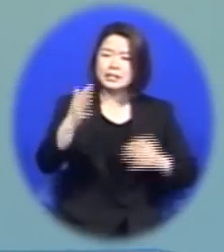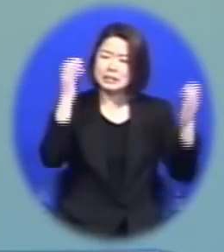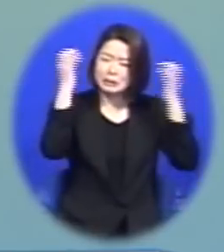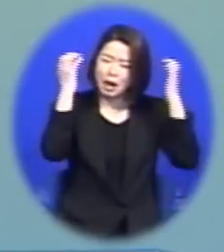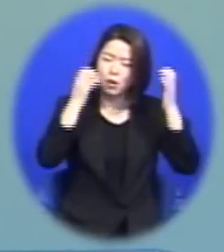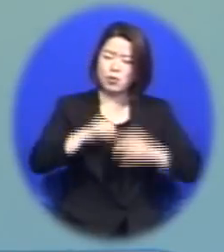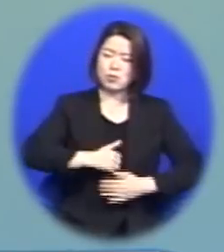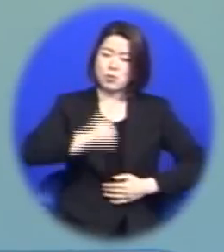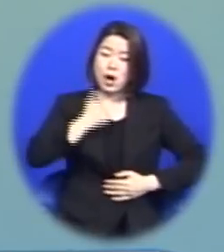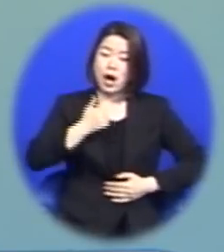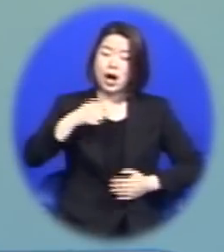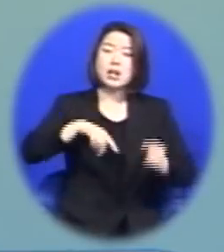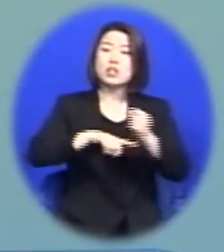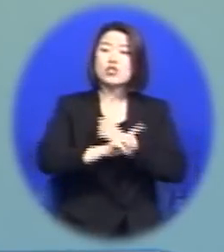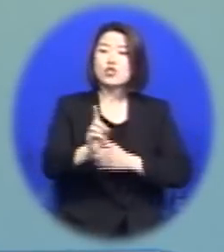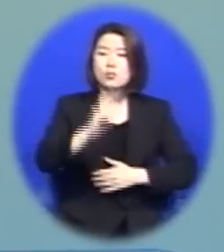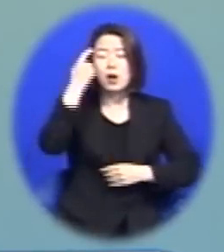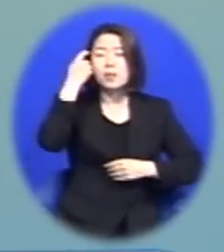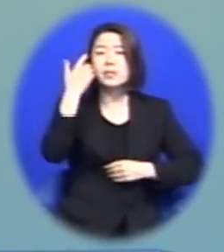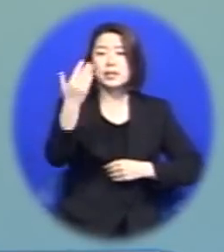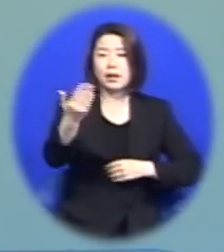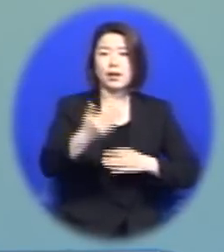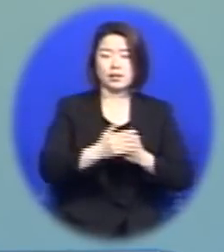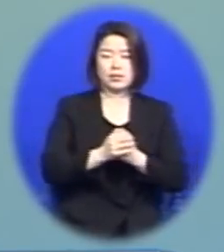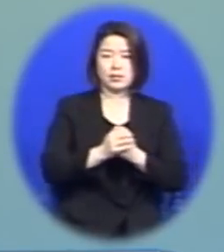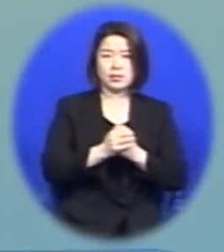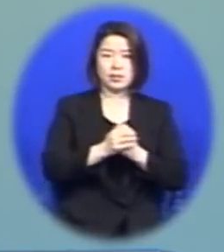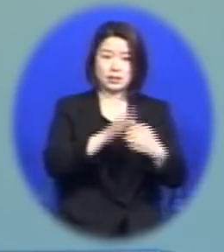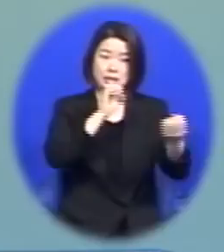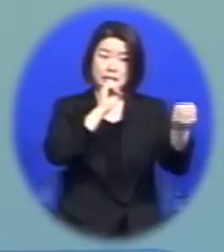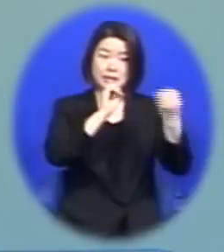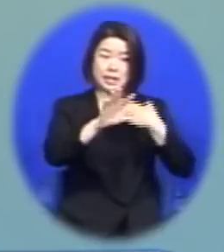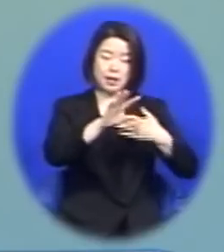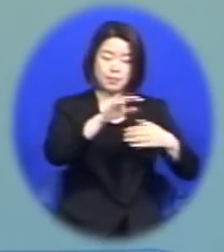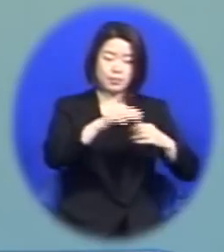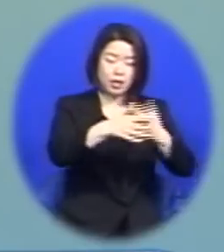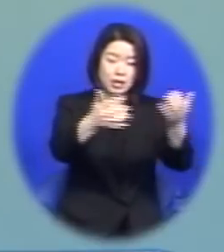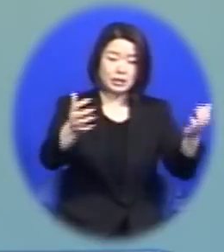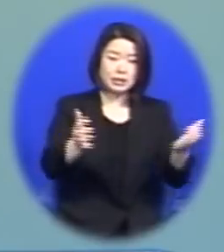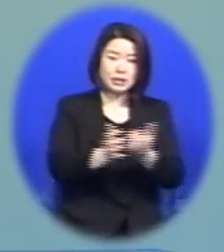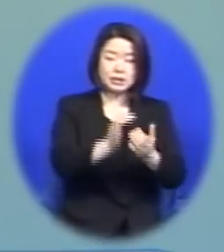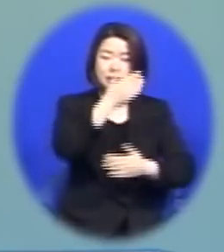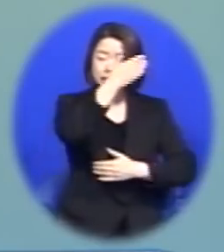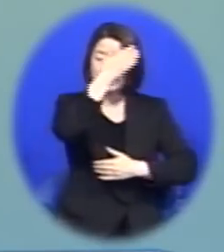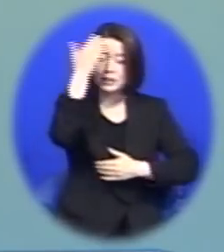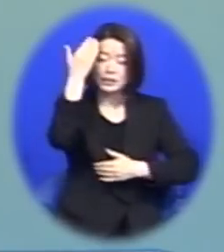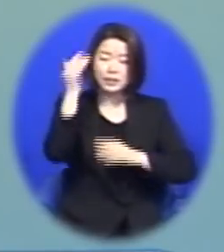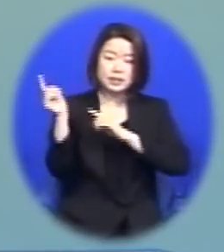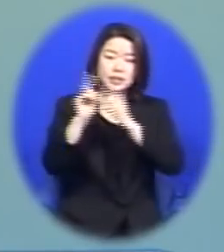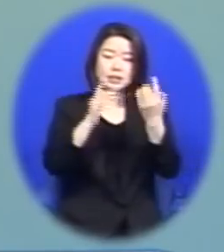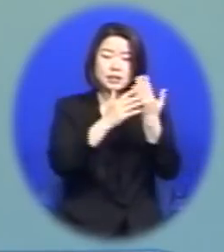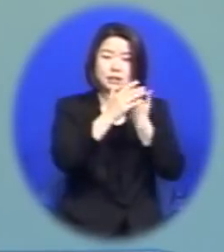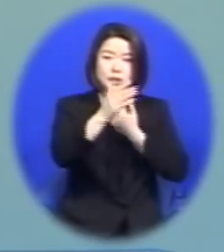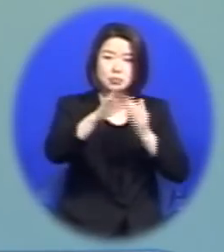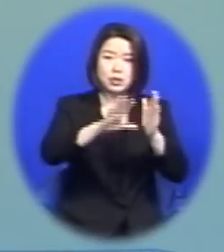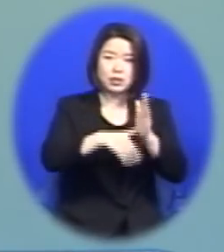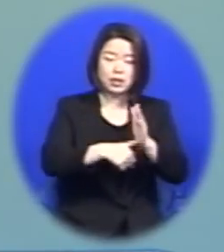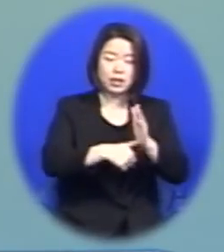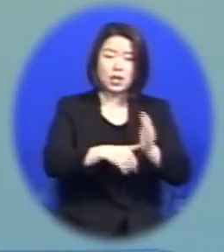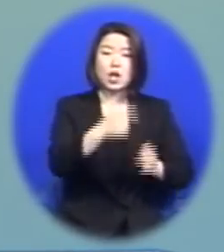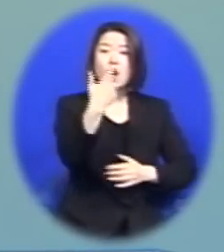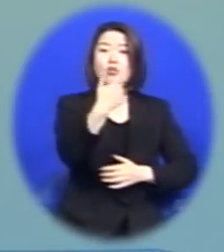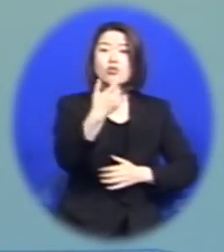무엇입니까 그런데 그 예수 믿는 청년들이 모인 지페 63% 가 부모님 이라고